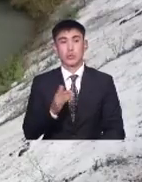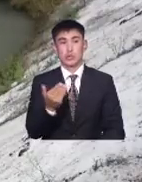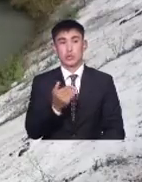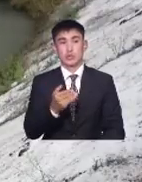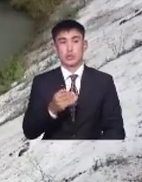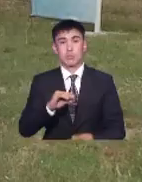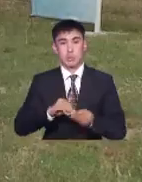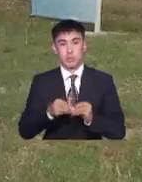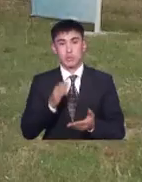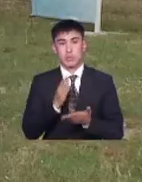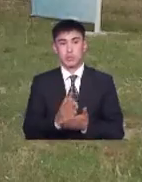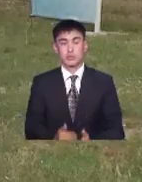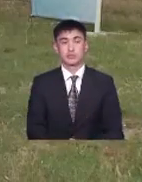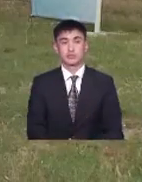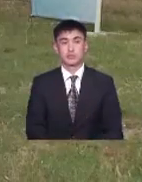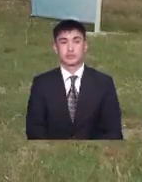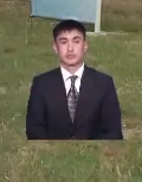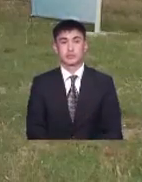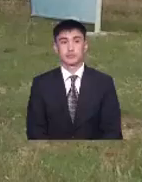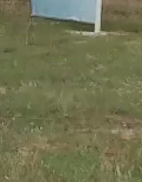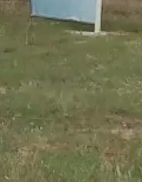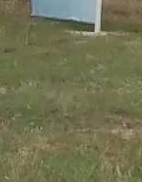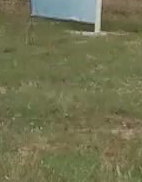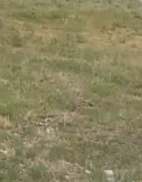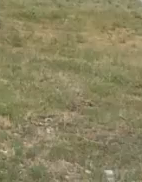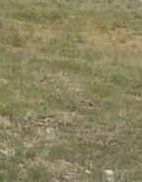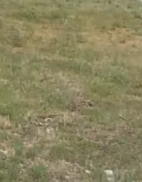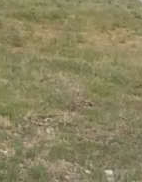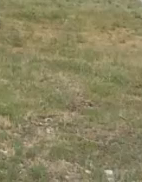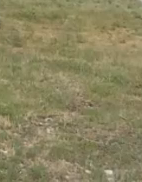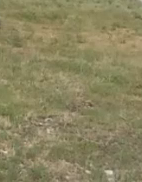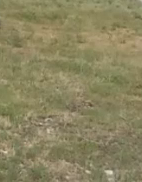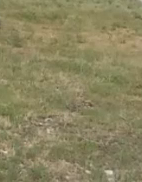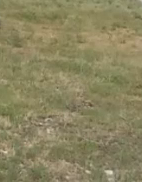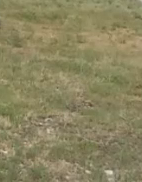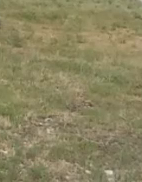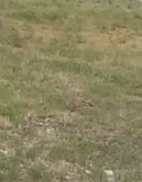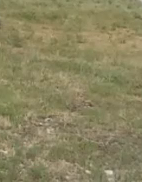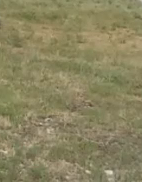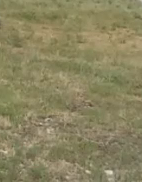қордаланған мәселелерді көрмек. Нұржан Қасаболатов, Жасын Жүнгенже, Жетісу арнасы.